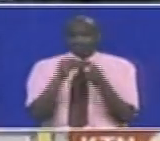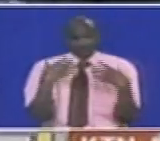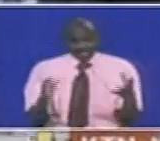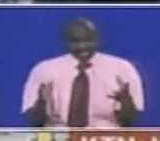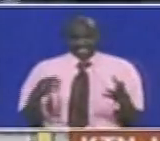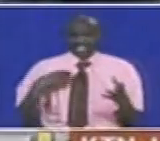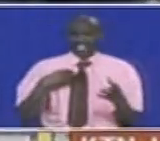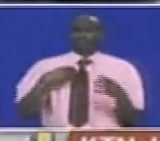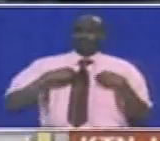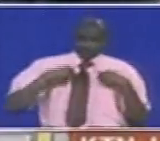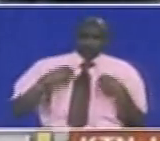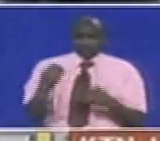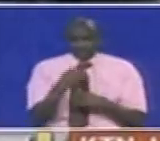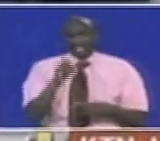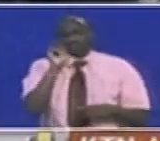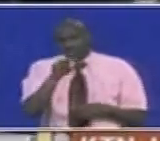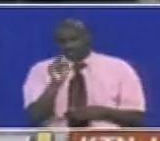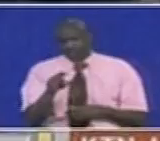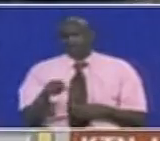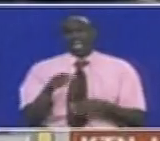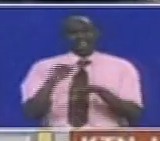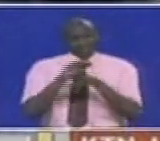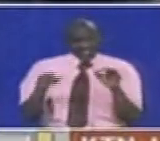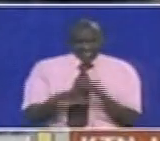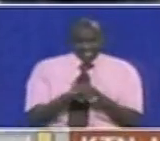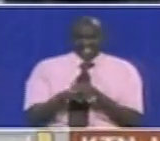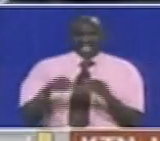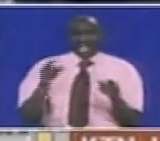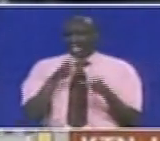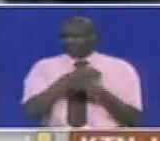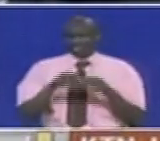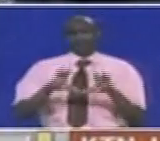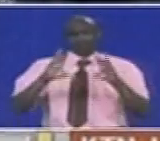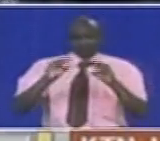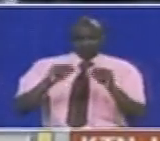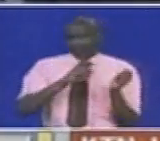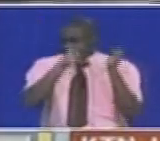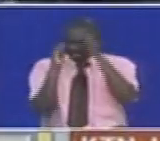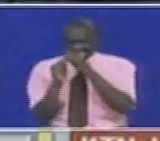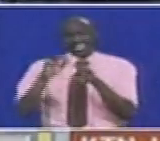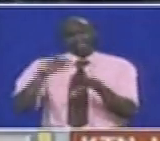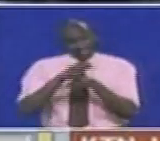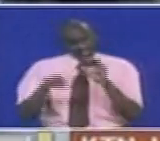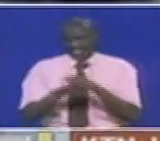za watoto, kuku, nini, kila kitu kilikuwa hapa, paka magodoro, paka meregeti. Hakuna kitu